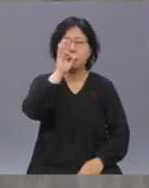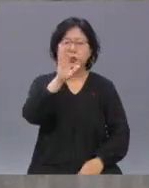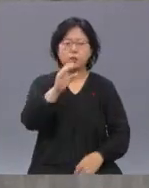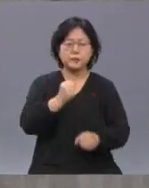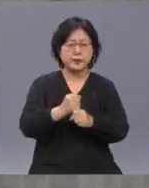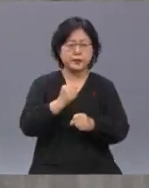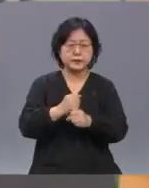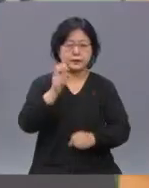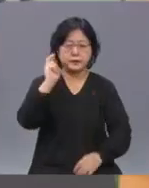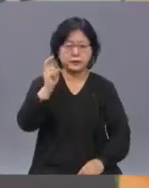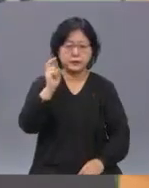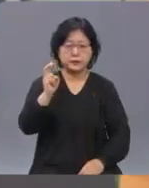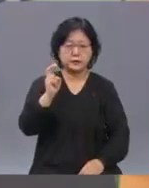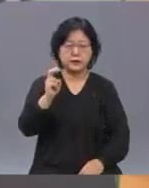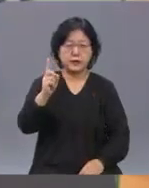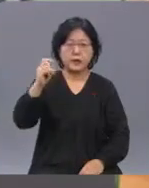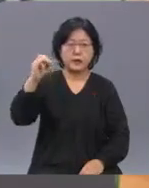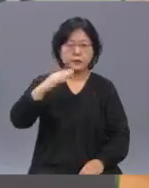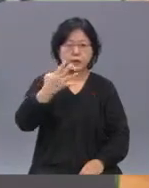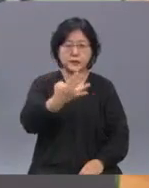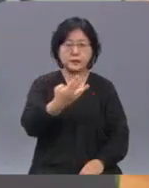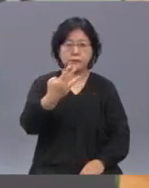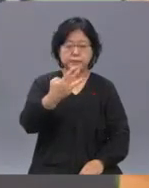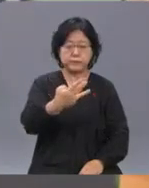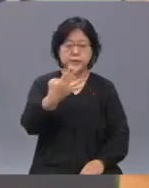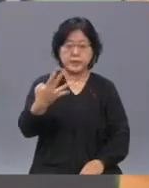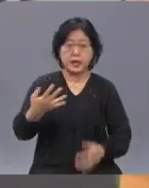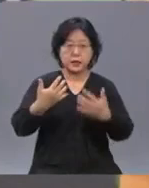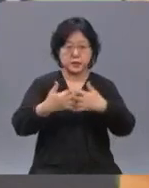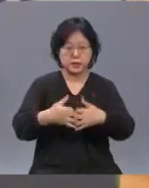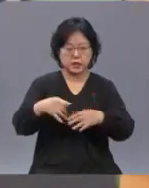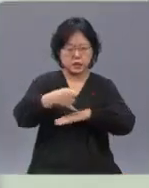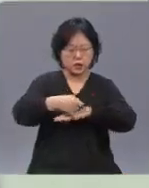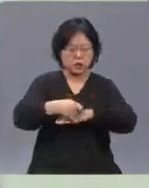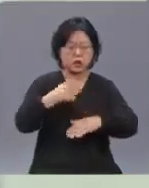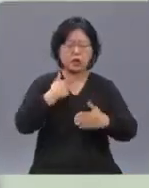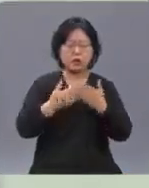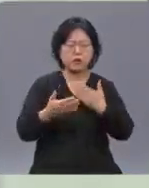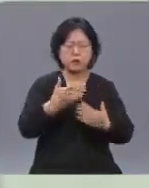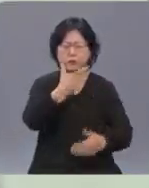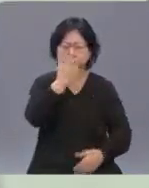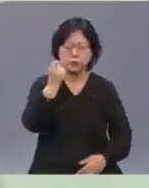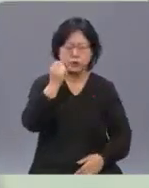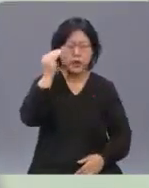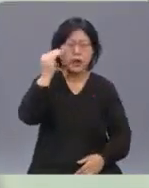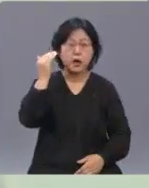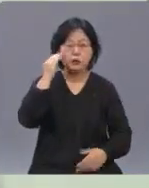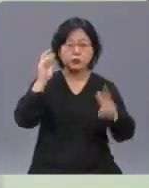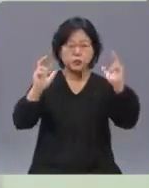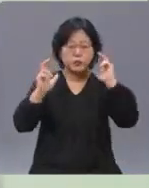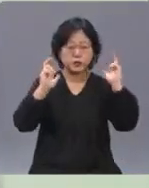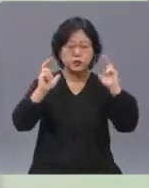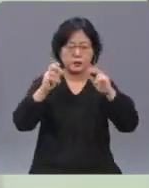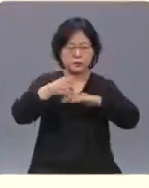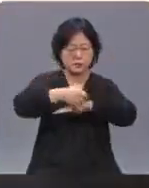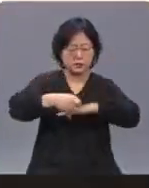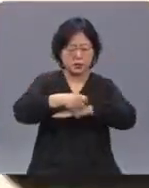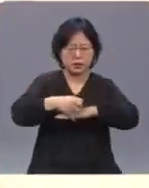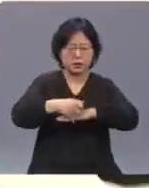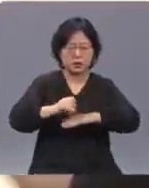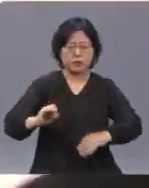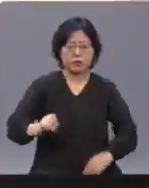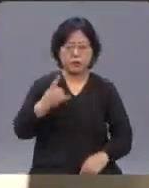것으로 보입니다 한비 345기의 경우 당시 설계 경험이 부족했던 국내 업체가 현장 설계를 한